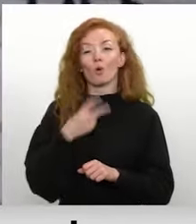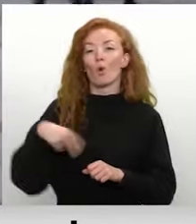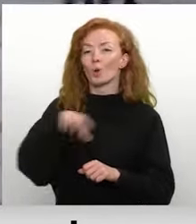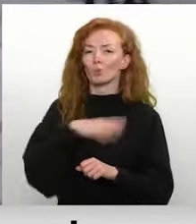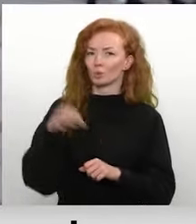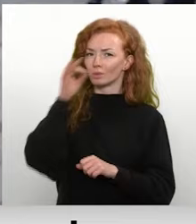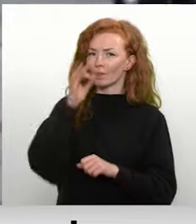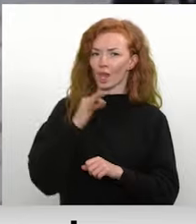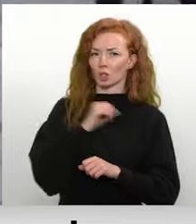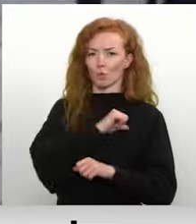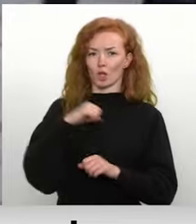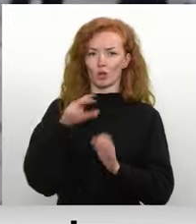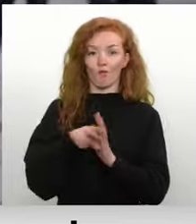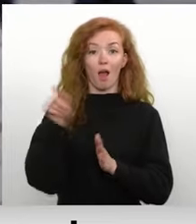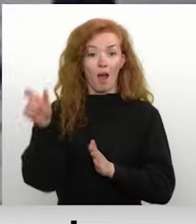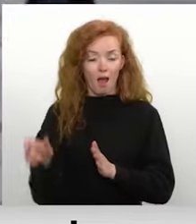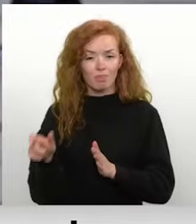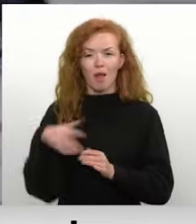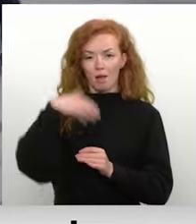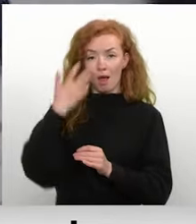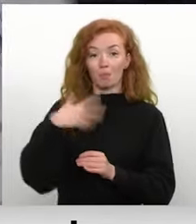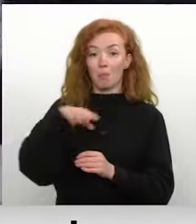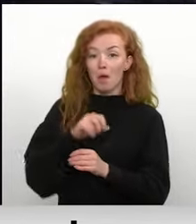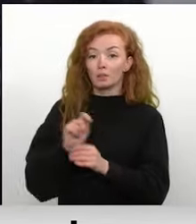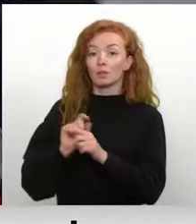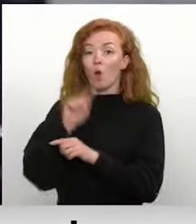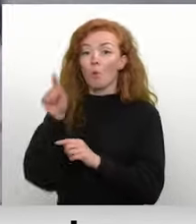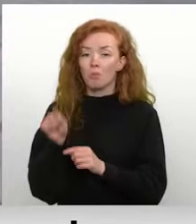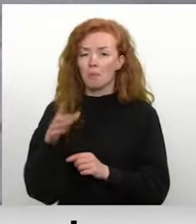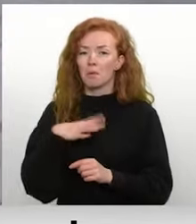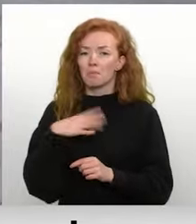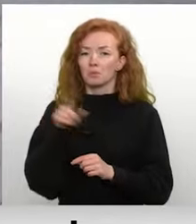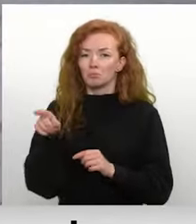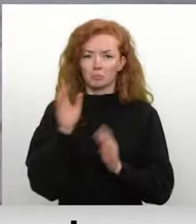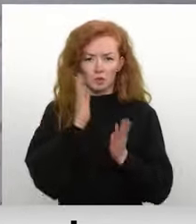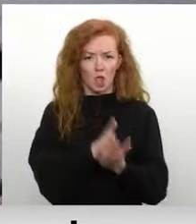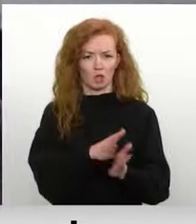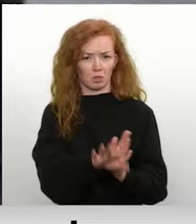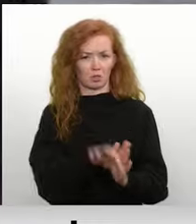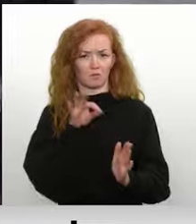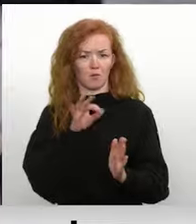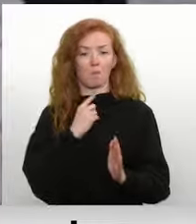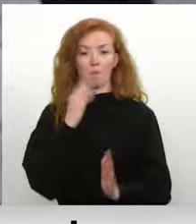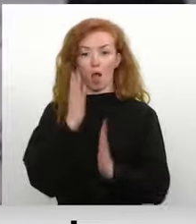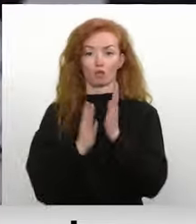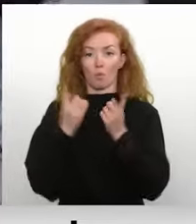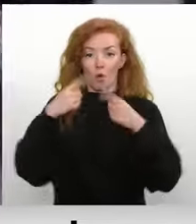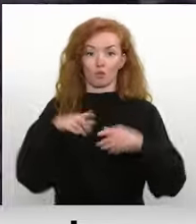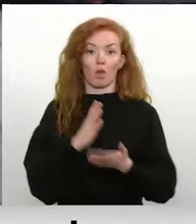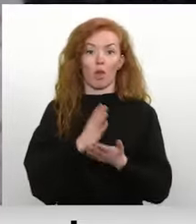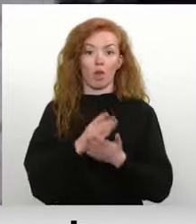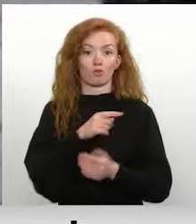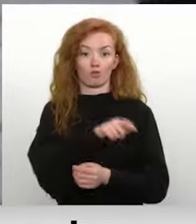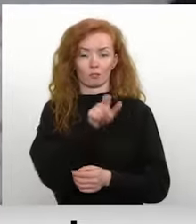teica vēlētāji, kad jautājām viņiem, kādēļ viņi izvēlējušies tieši balsot par pašreiz pie varas